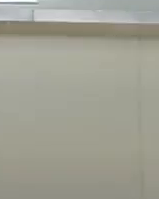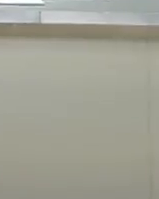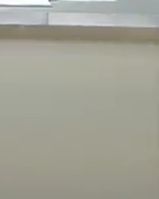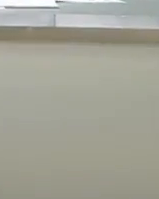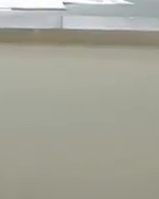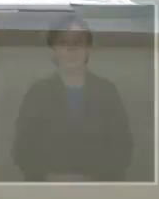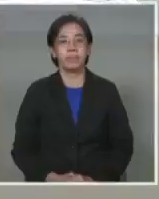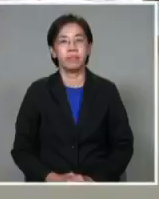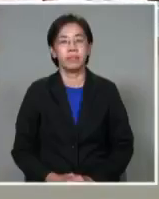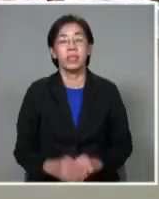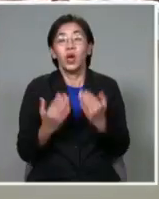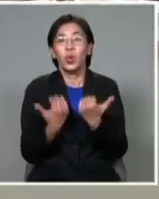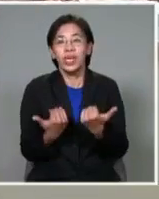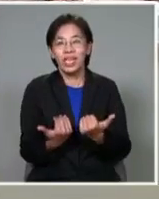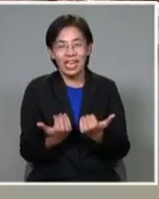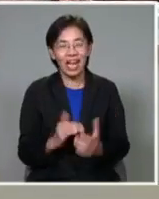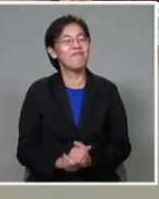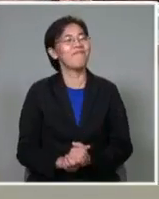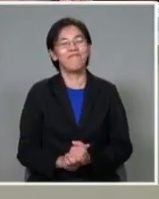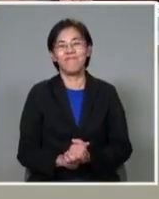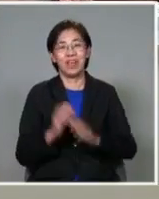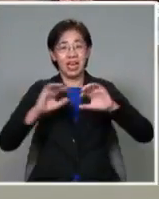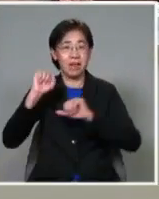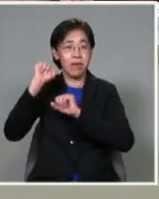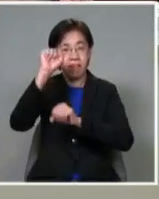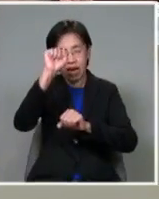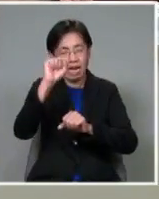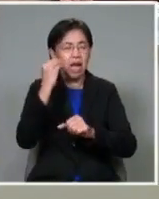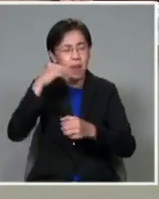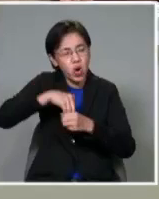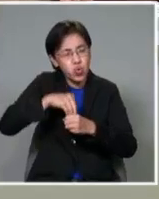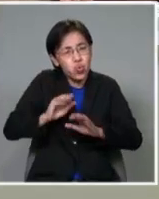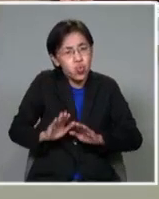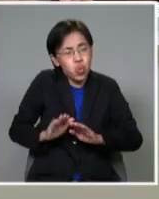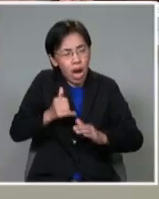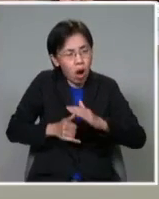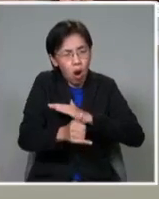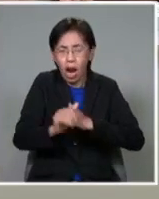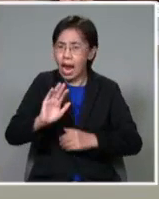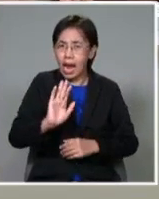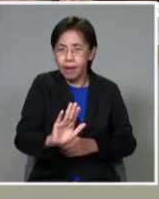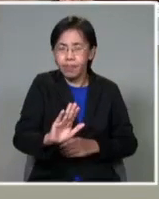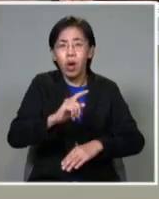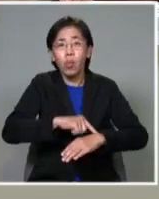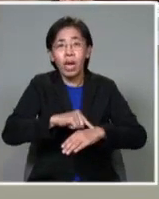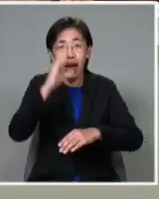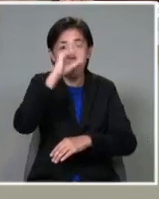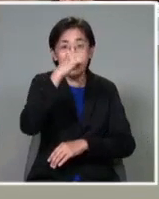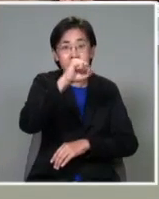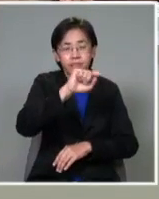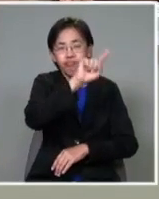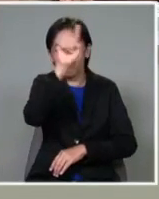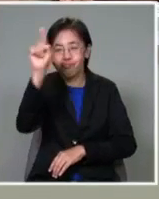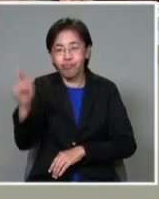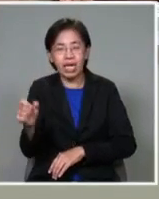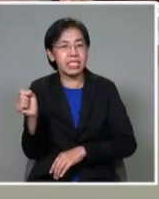วันนี้เรานะครับที่มาตรการเคอร์ฟิวจะมีผลบังคับใช้นะครับห้ามออกนอกเคหสถานตั้งแต่10:00